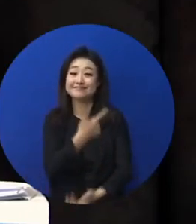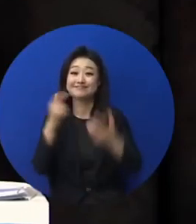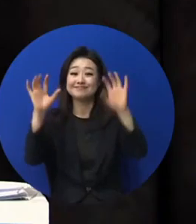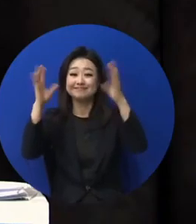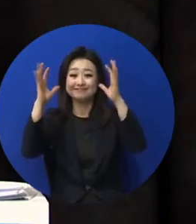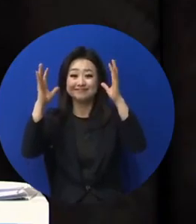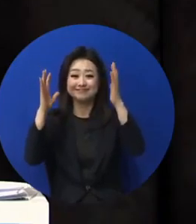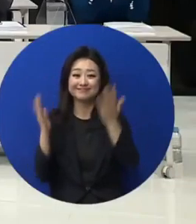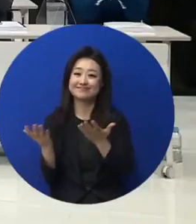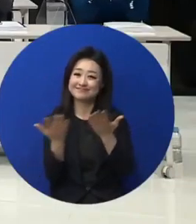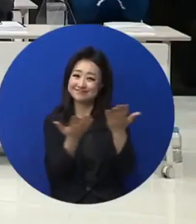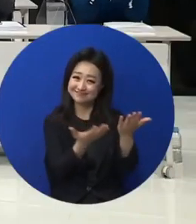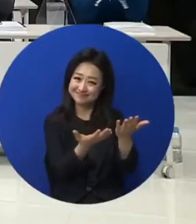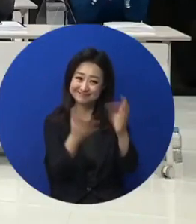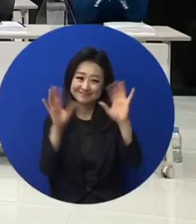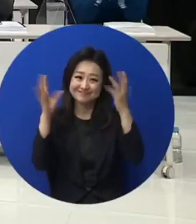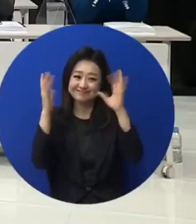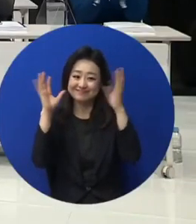한번 보내주실까요?